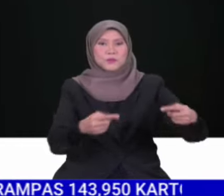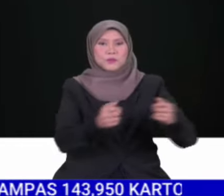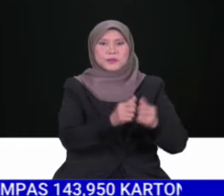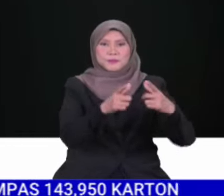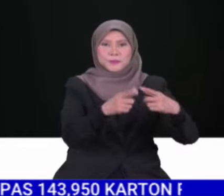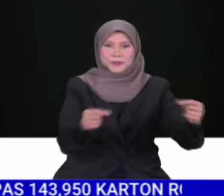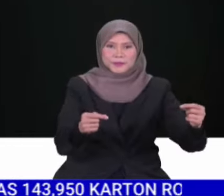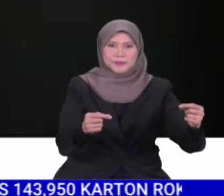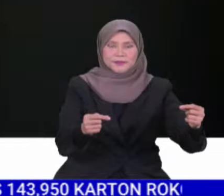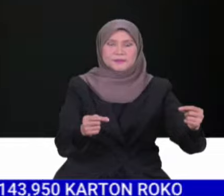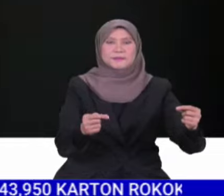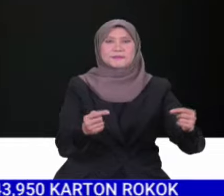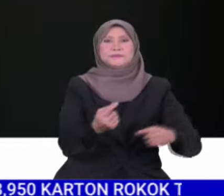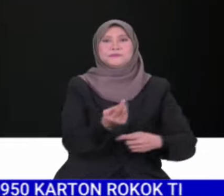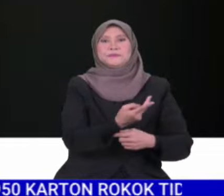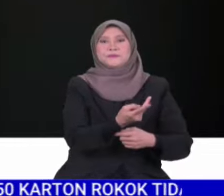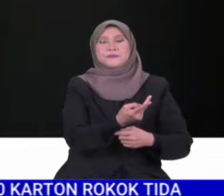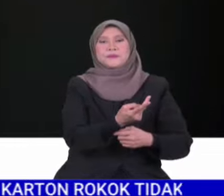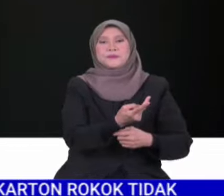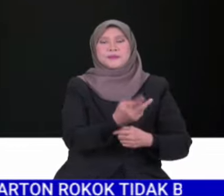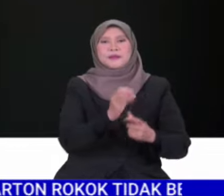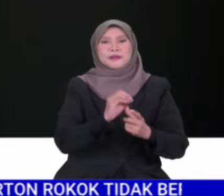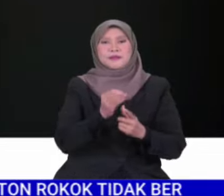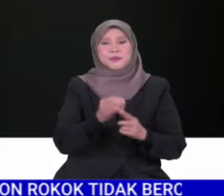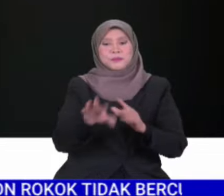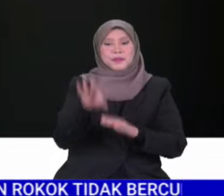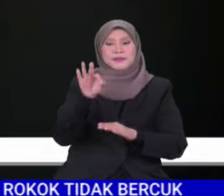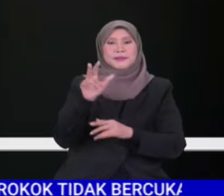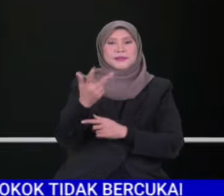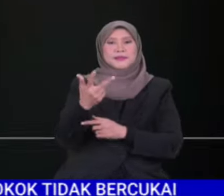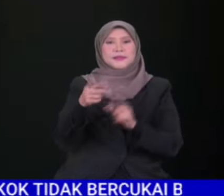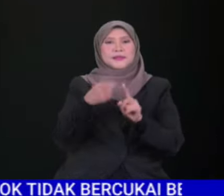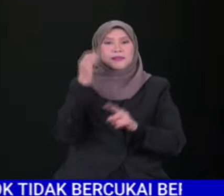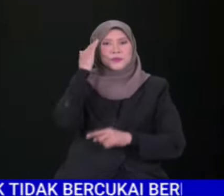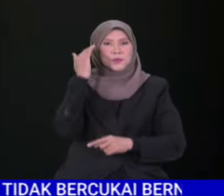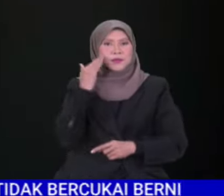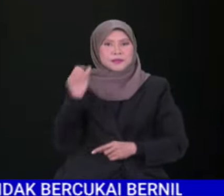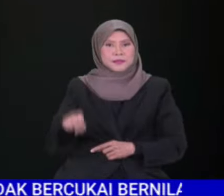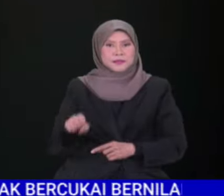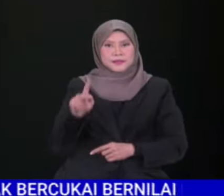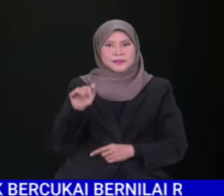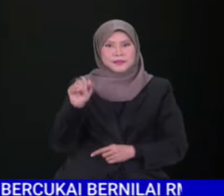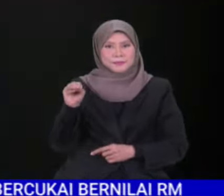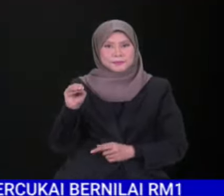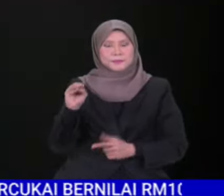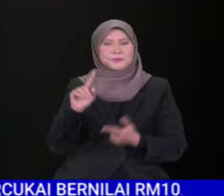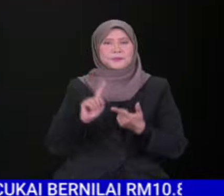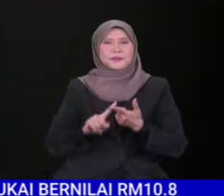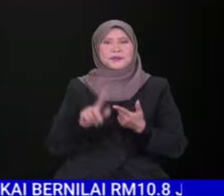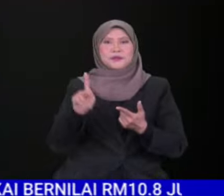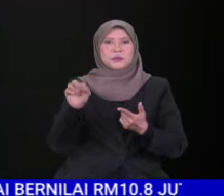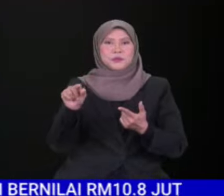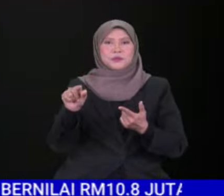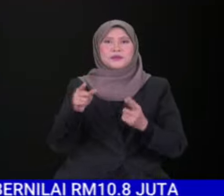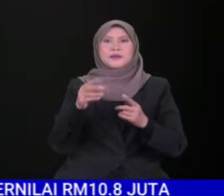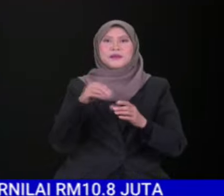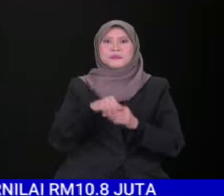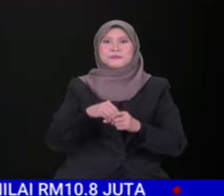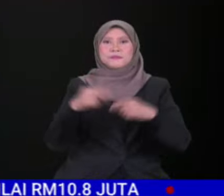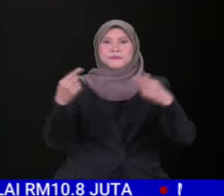Rin Iwanaga dan Ki Nakanishi atau pilihan ketiga kejohanan dari Korea Selatan, Kim So-yong dan Kong Hee-yong